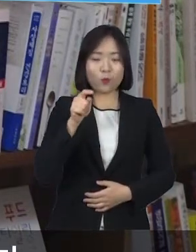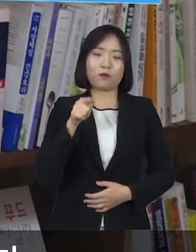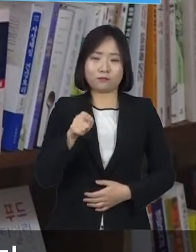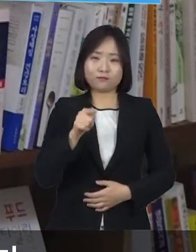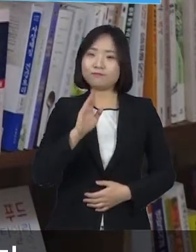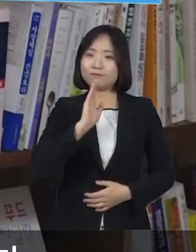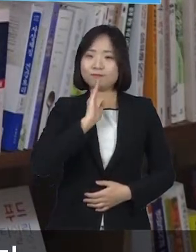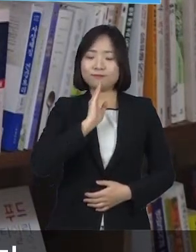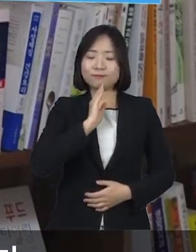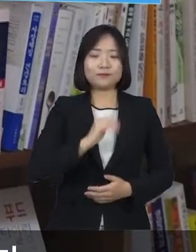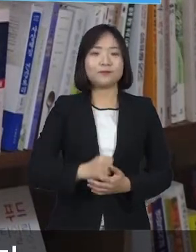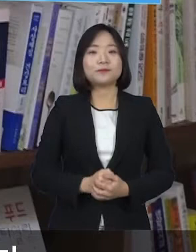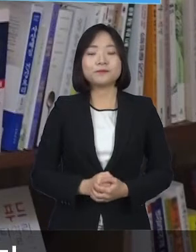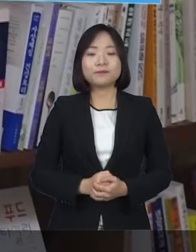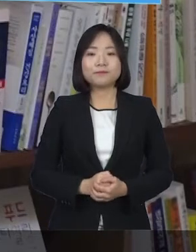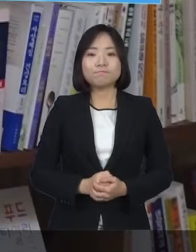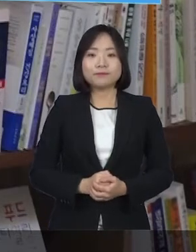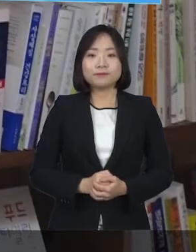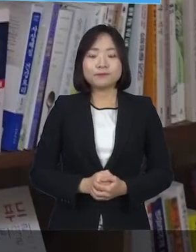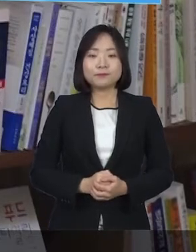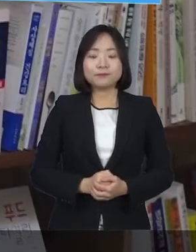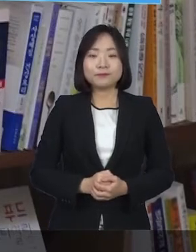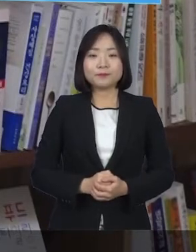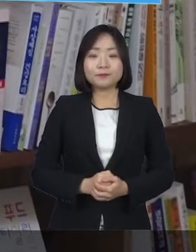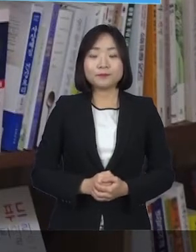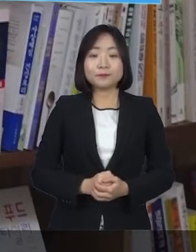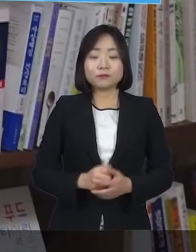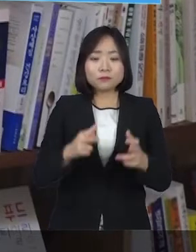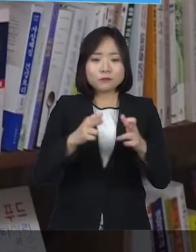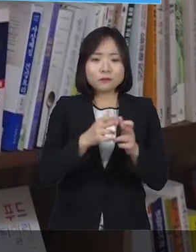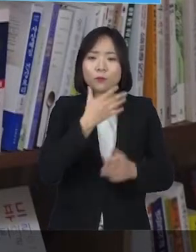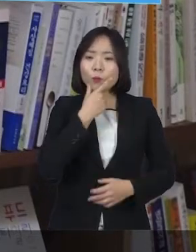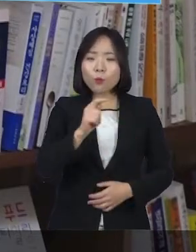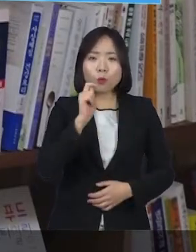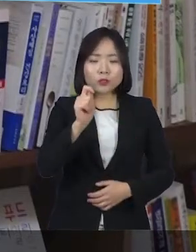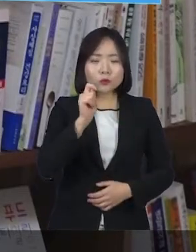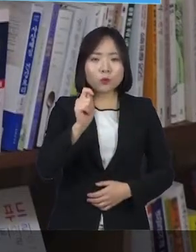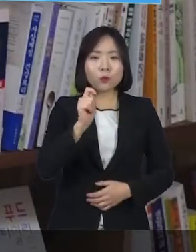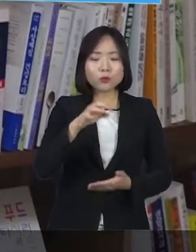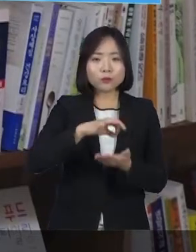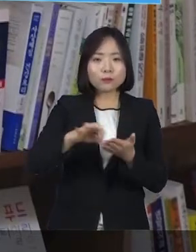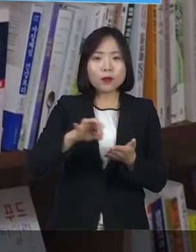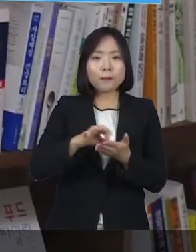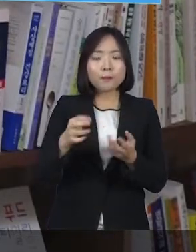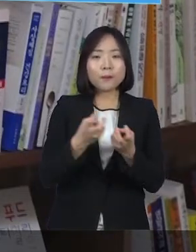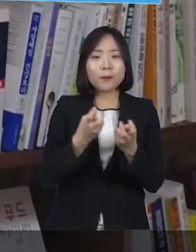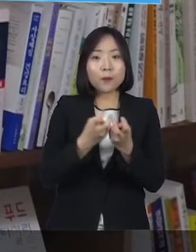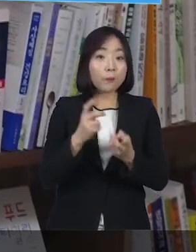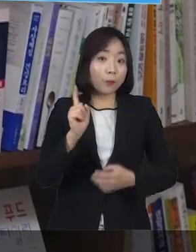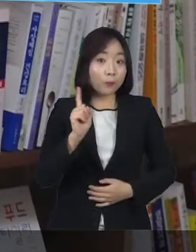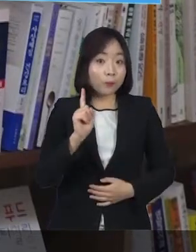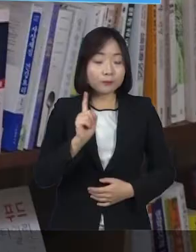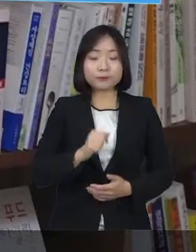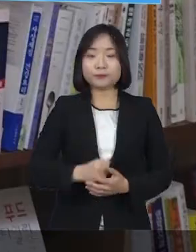대표적 사례라고 볼 수 있습니다. 그럼 장애인 콜택시 운영과 이용 방법에 대해 알아보도록